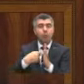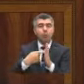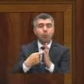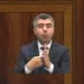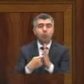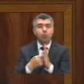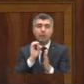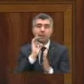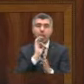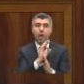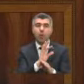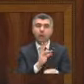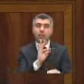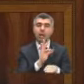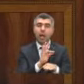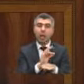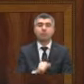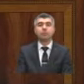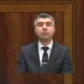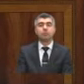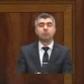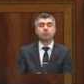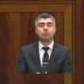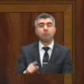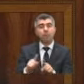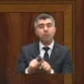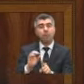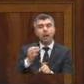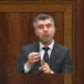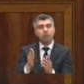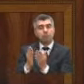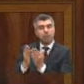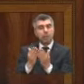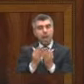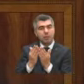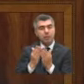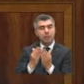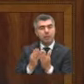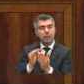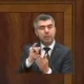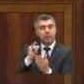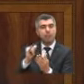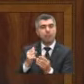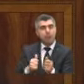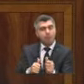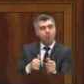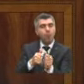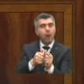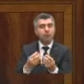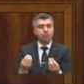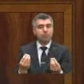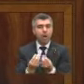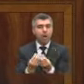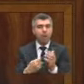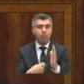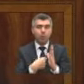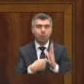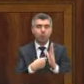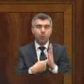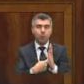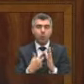للمتعلم أو بإرساء بيئة مدرسية حاضنة مواكبة لهذا المشروع من خلال